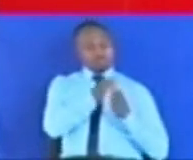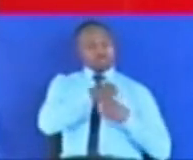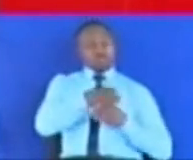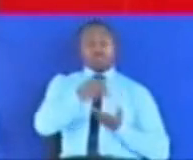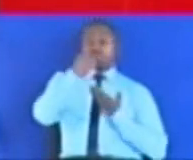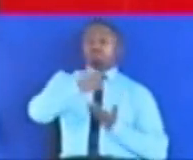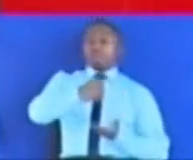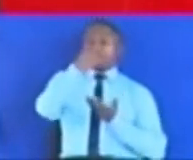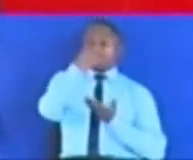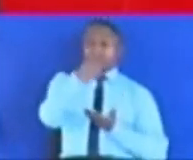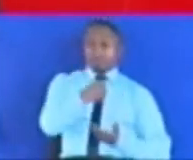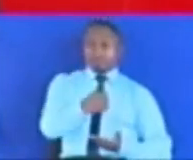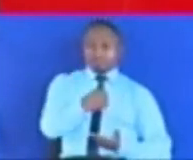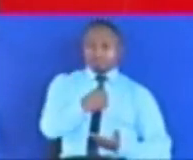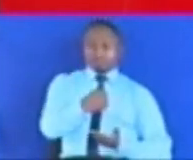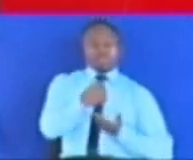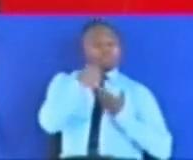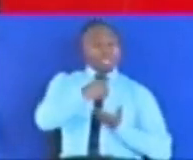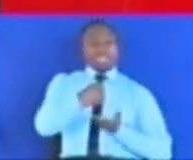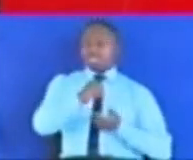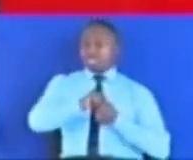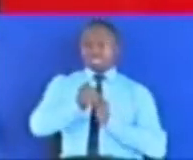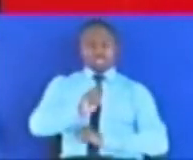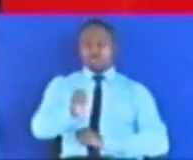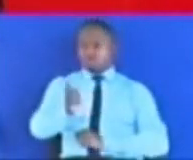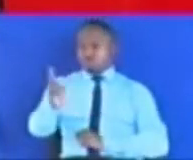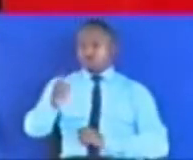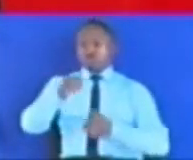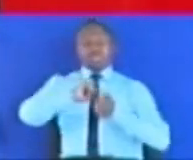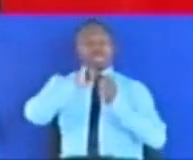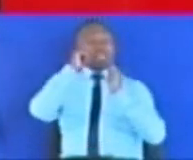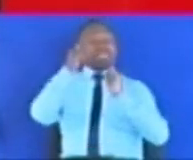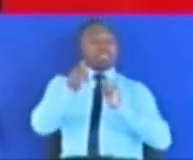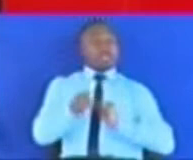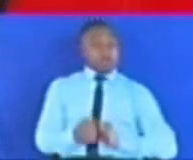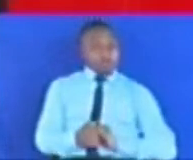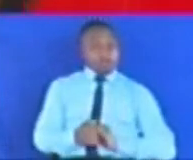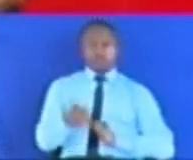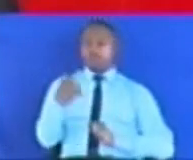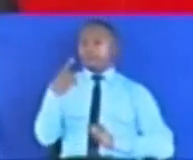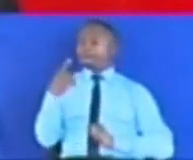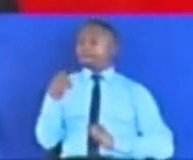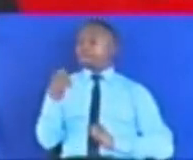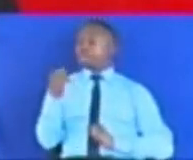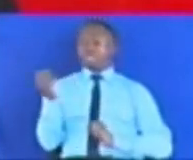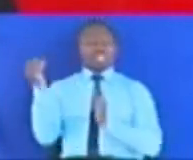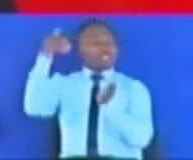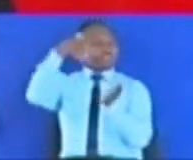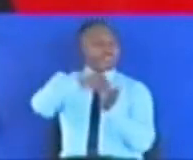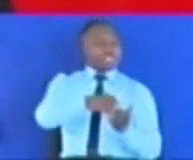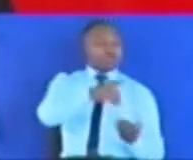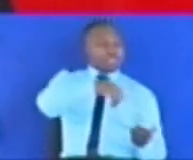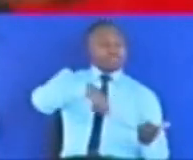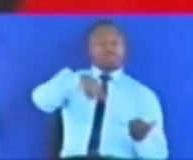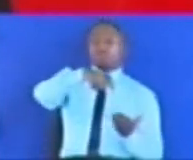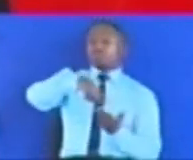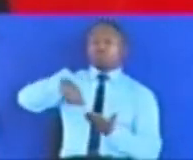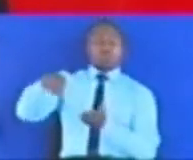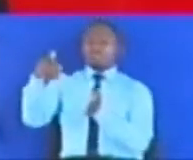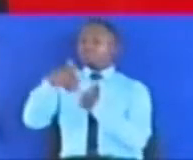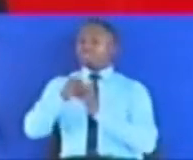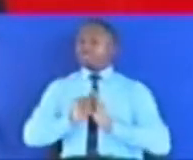bajeti. Swala sio tatizo la bajeti. Tatizo, Mheshimiwa Naibu Speaker, pesa hizi hazifiki kwenye vituo kama